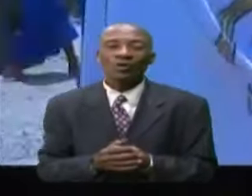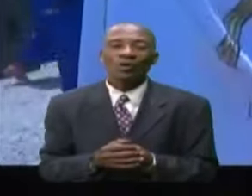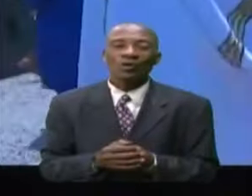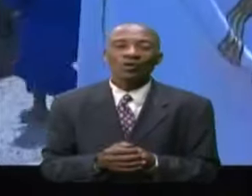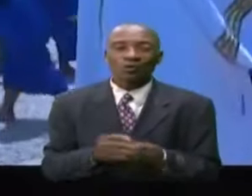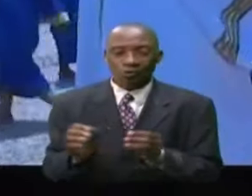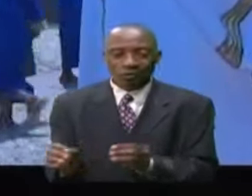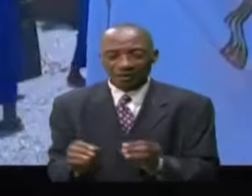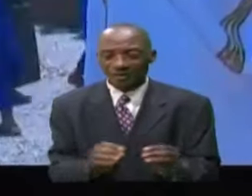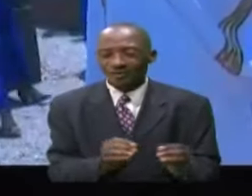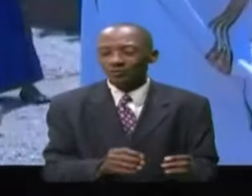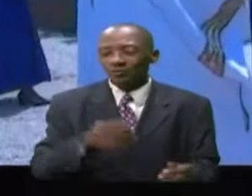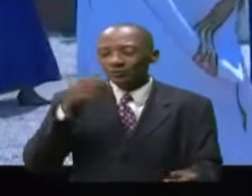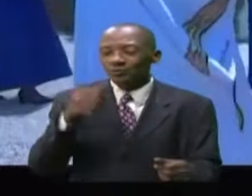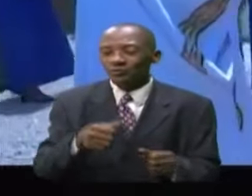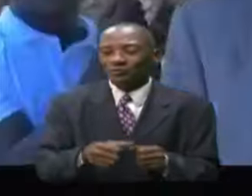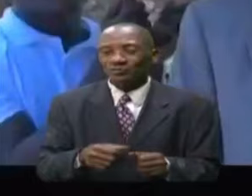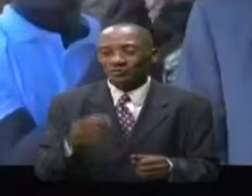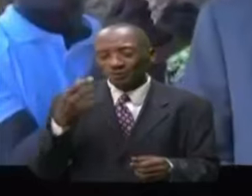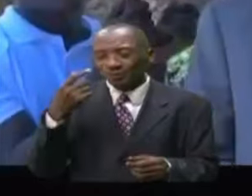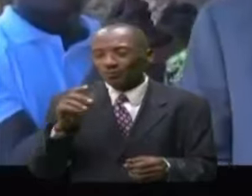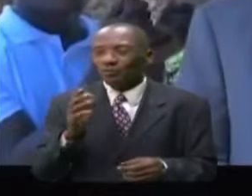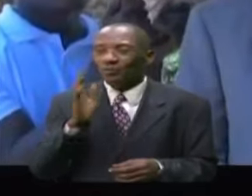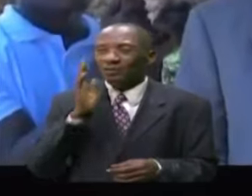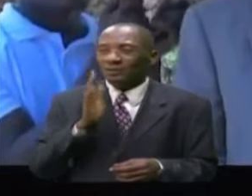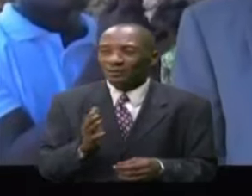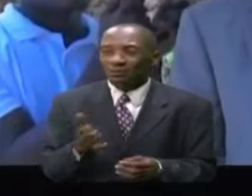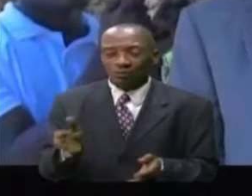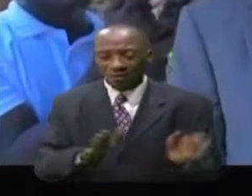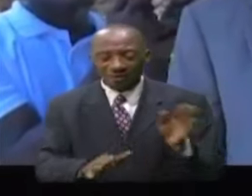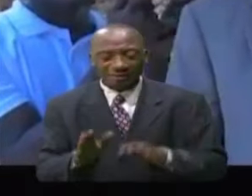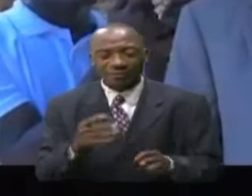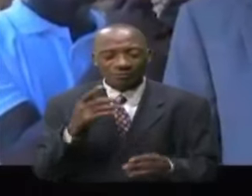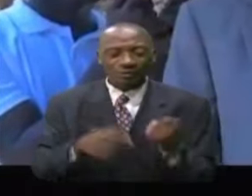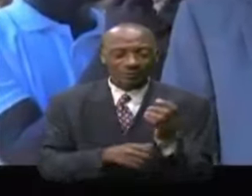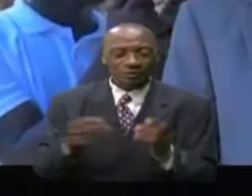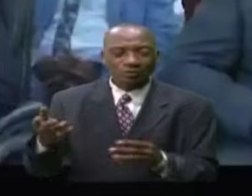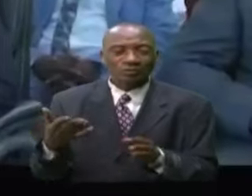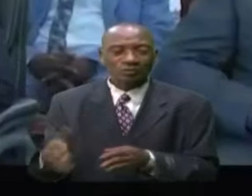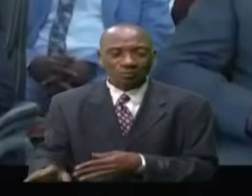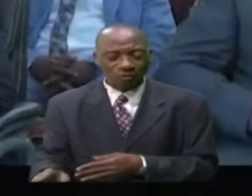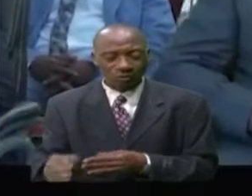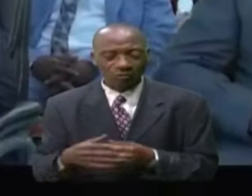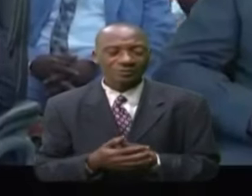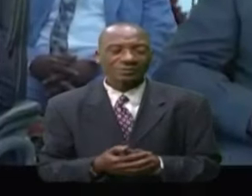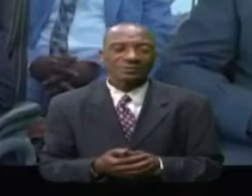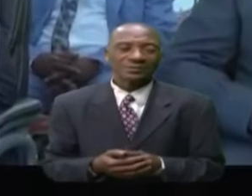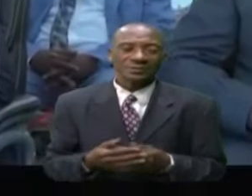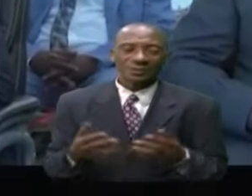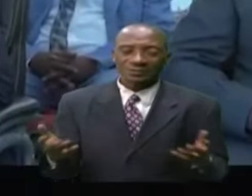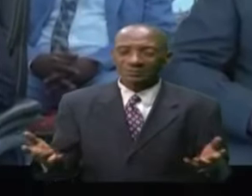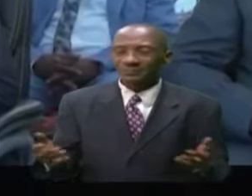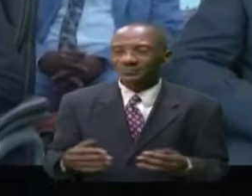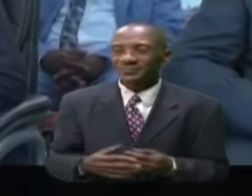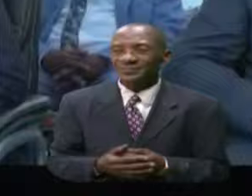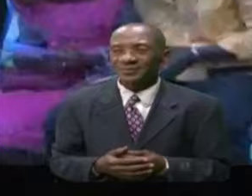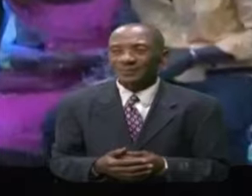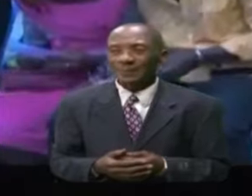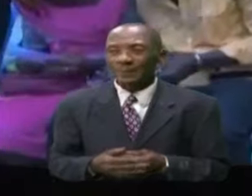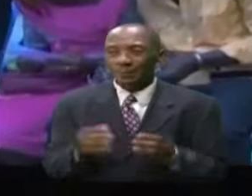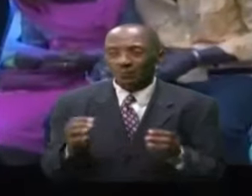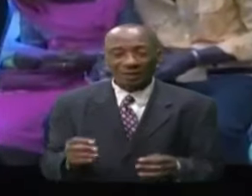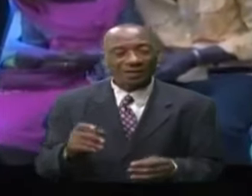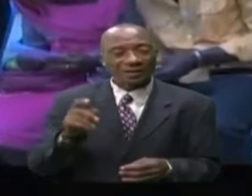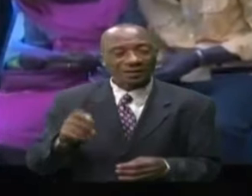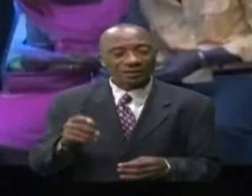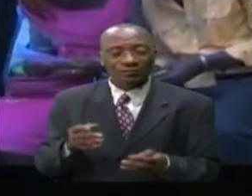circonstances prononcés respectivement par le directeur administratif au nom du directeur général d'Afridex, le grand amiral Baudouin Liwanga, ainsi que par le délégué des